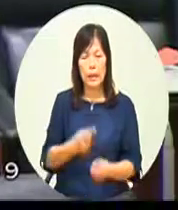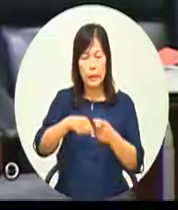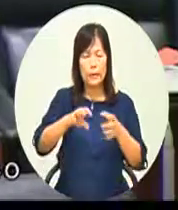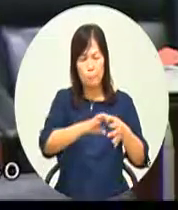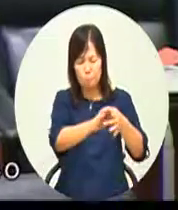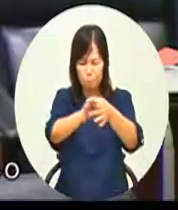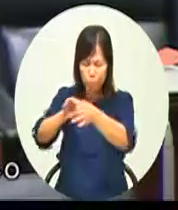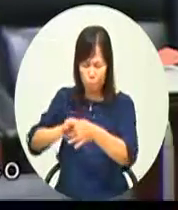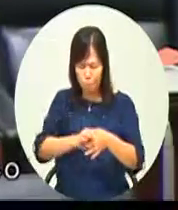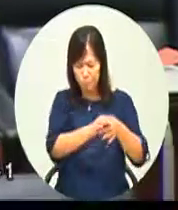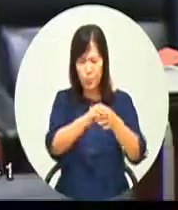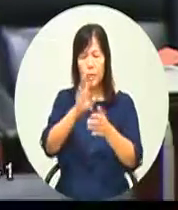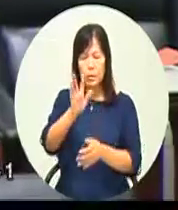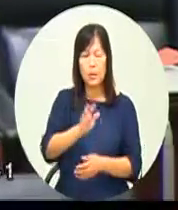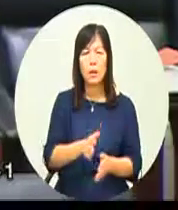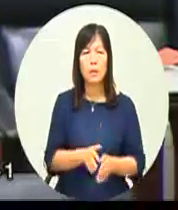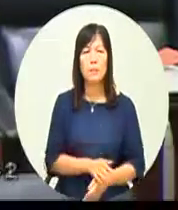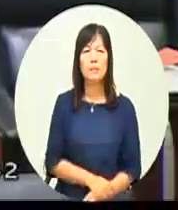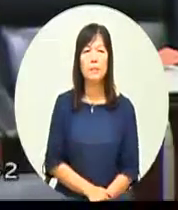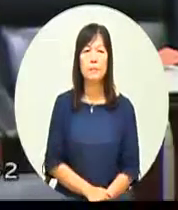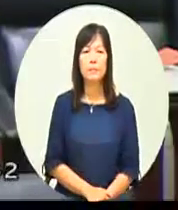哦。